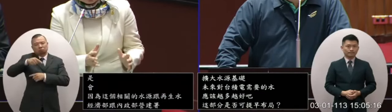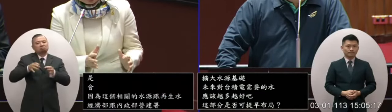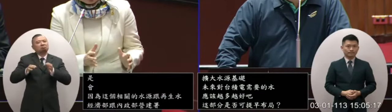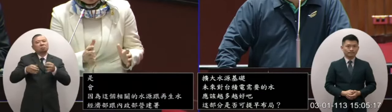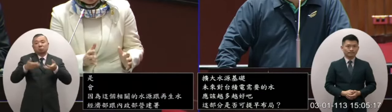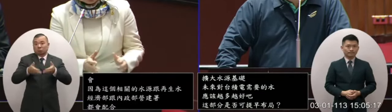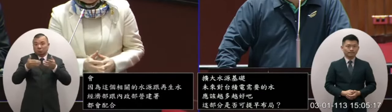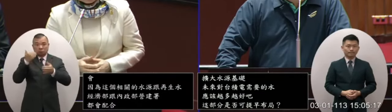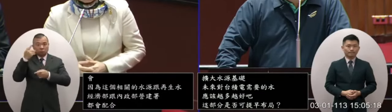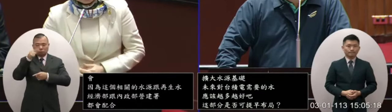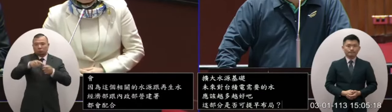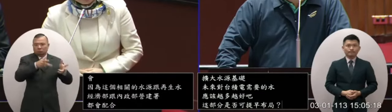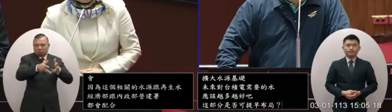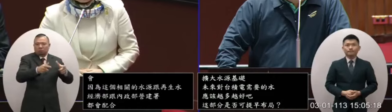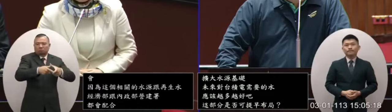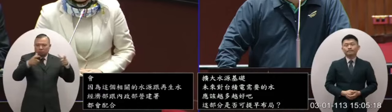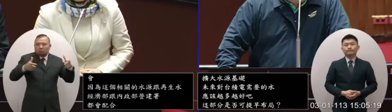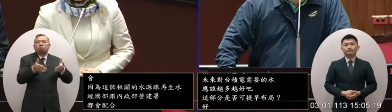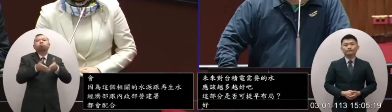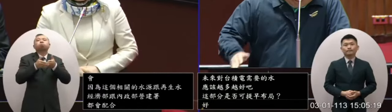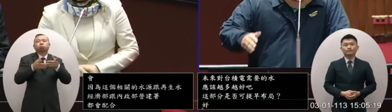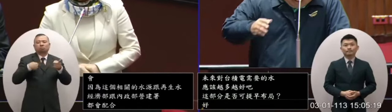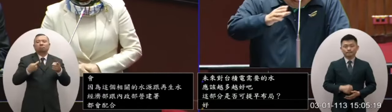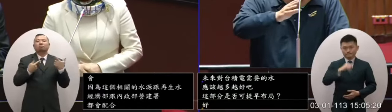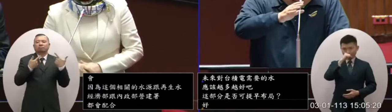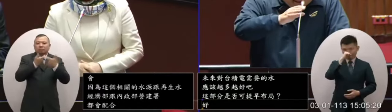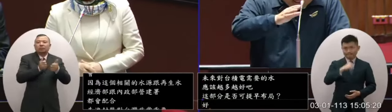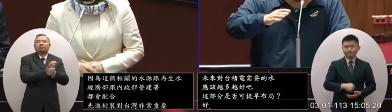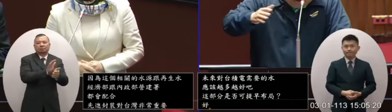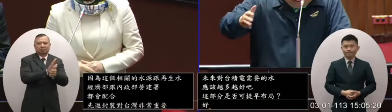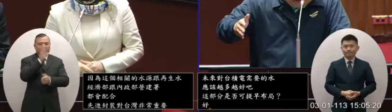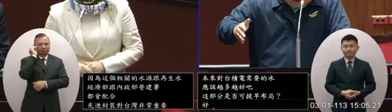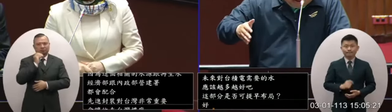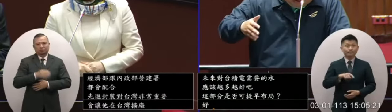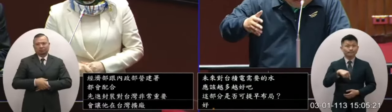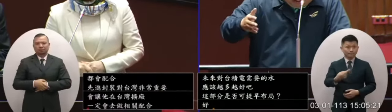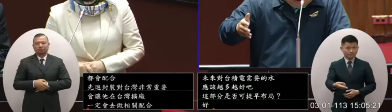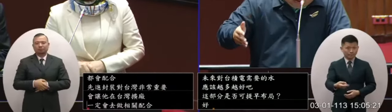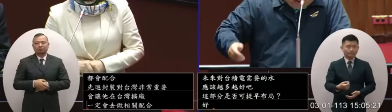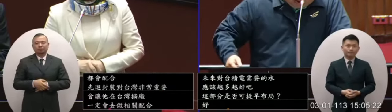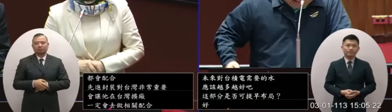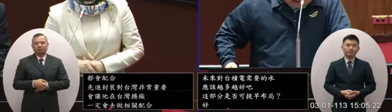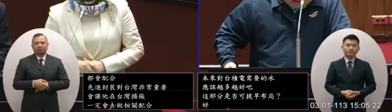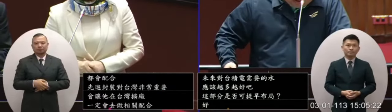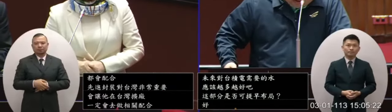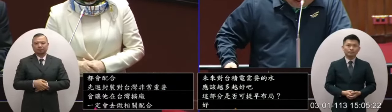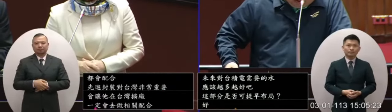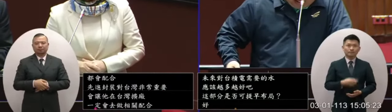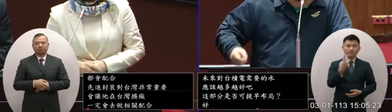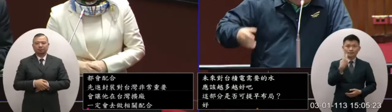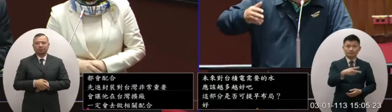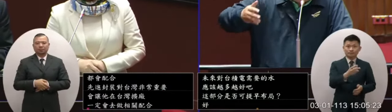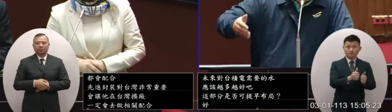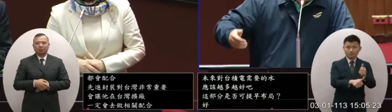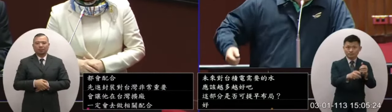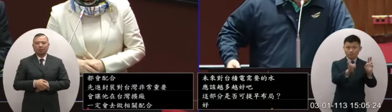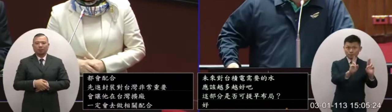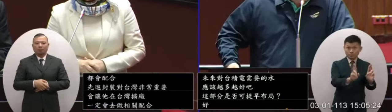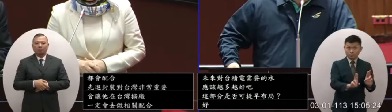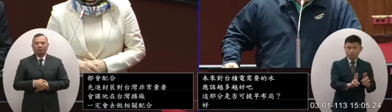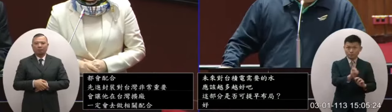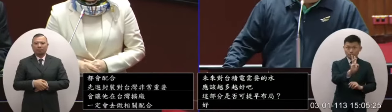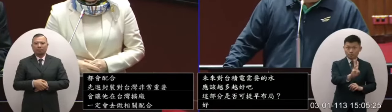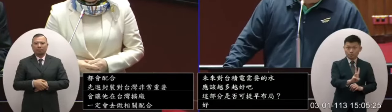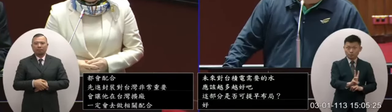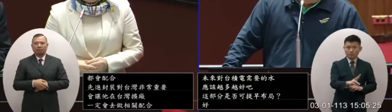一定会去做相关的配合。 刷来就是讲，除了再生水哈，像这个海淡厂